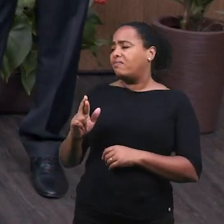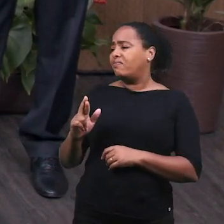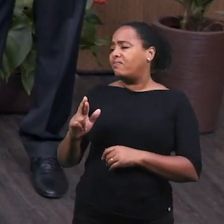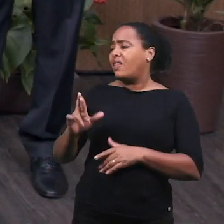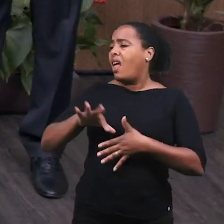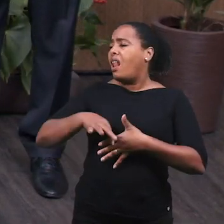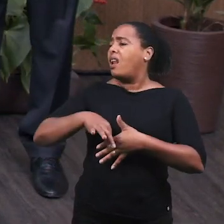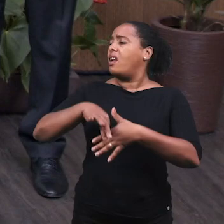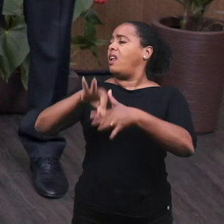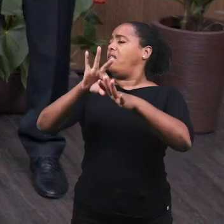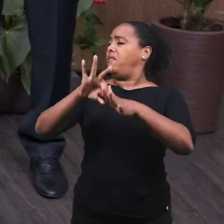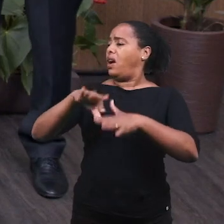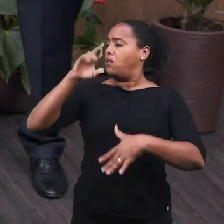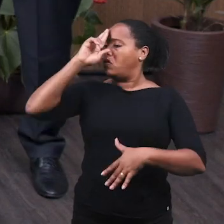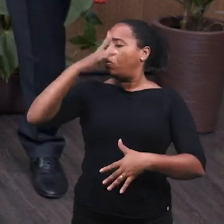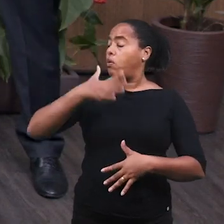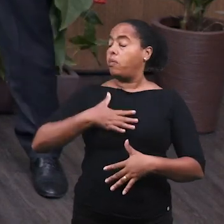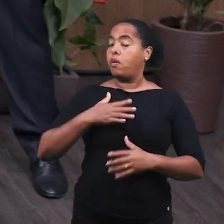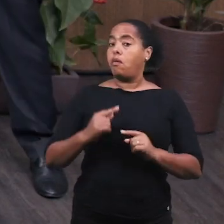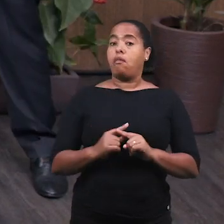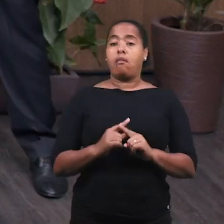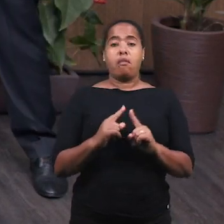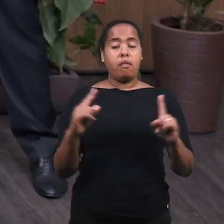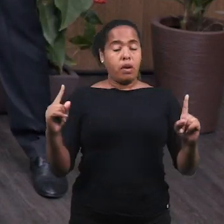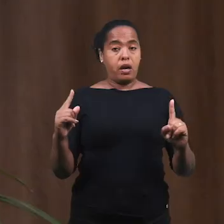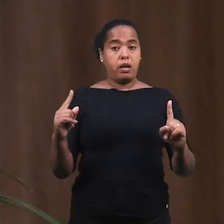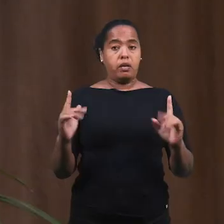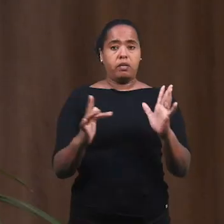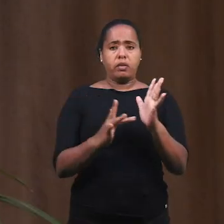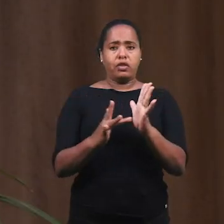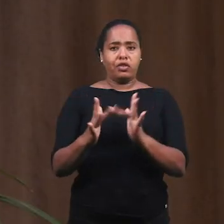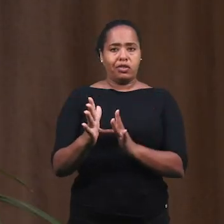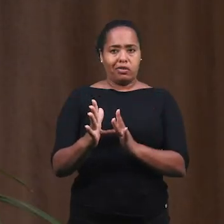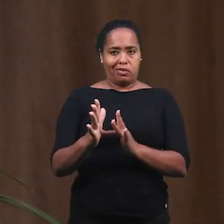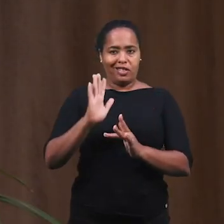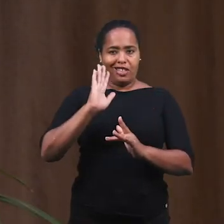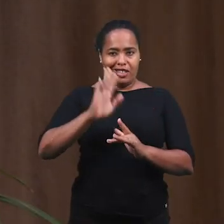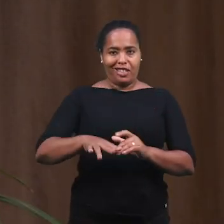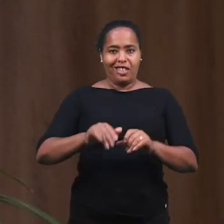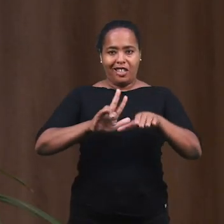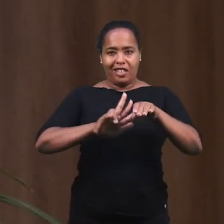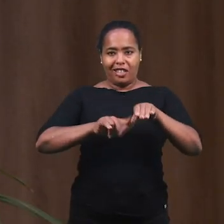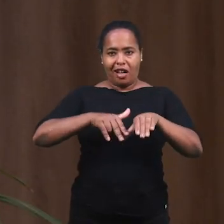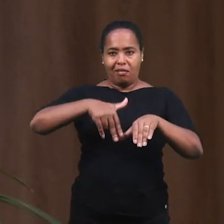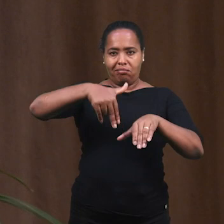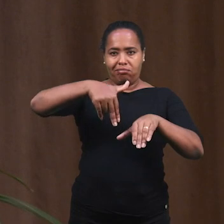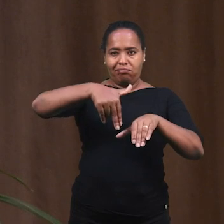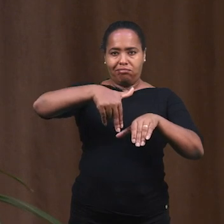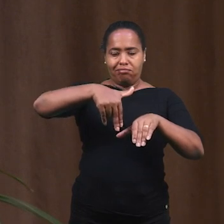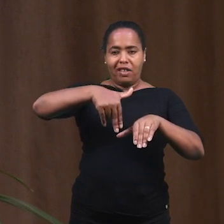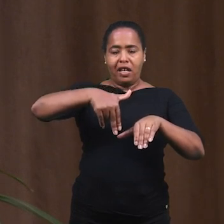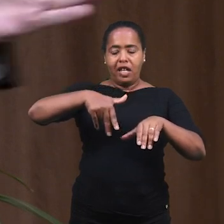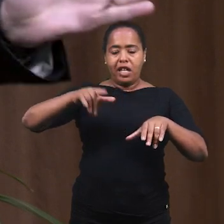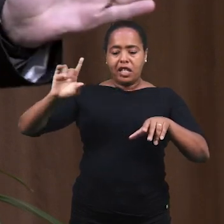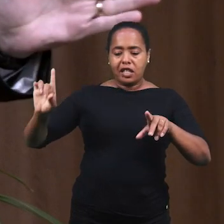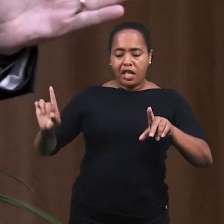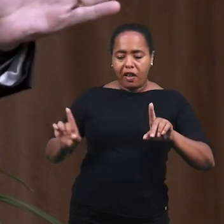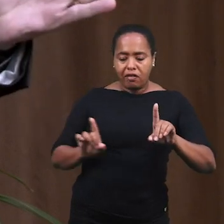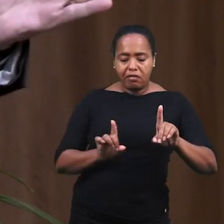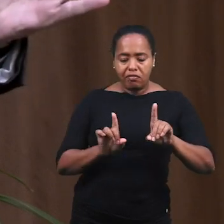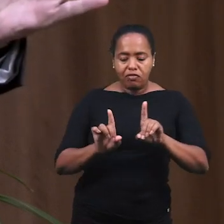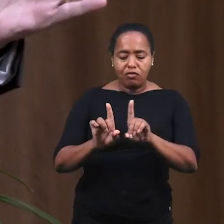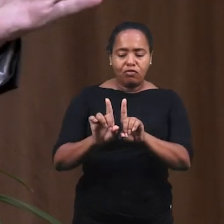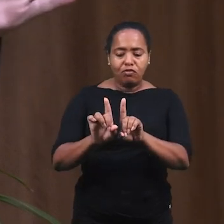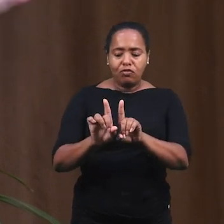отвечает, унесли Господа моего. Но Иисус, который уже воскрес, он